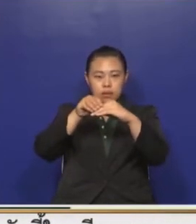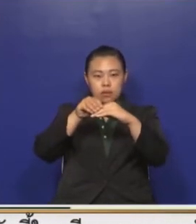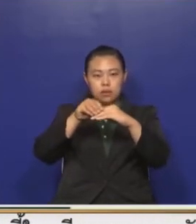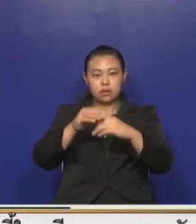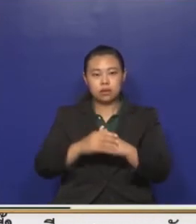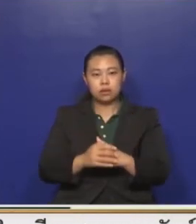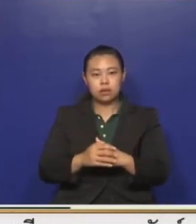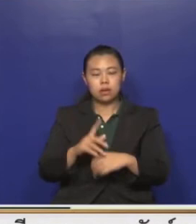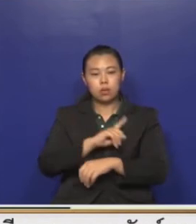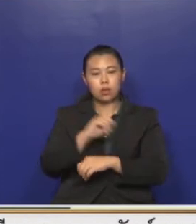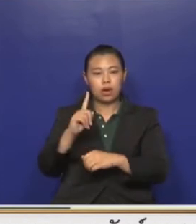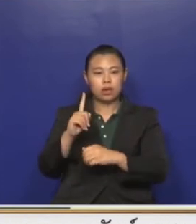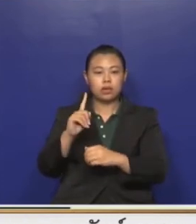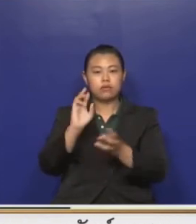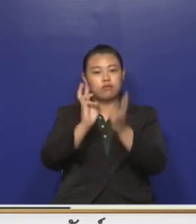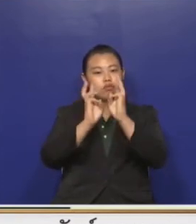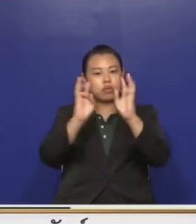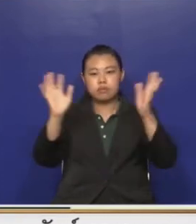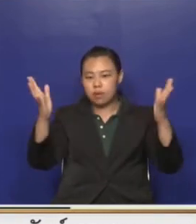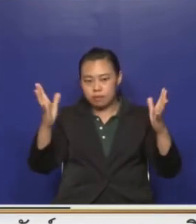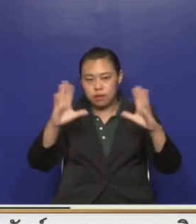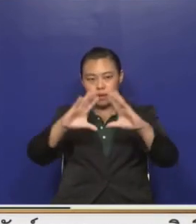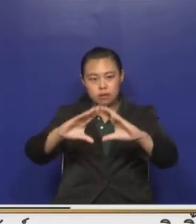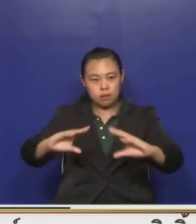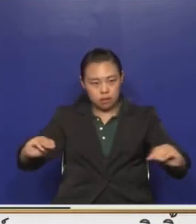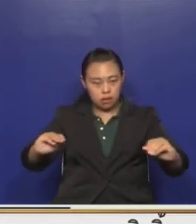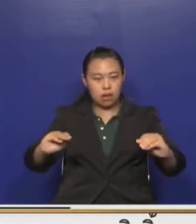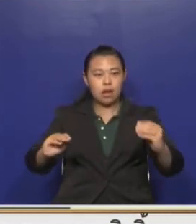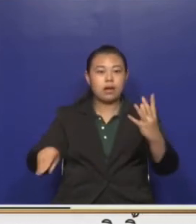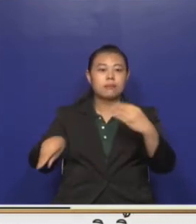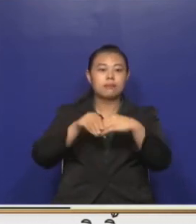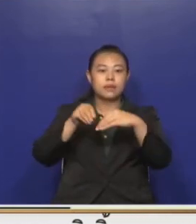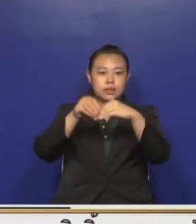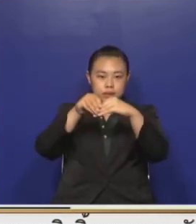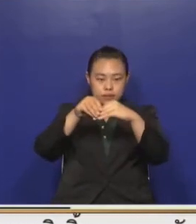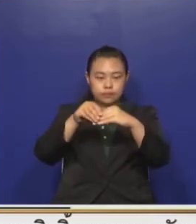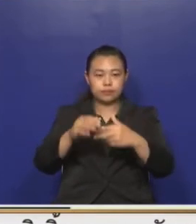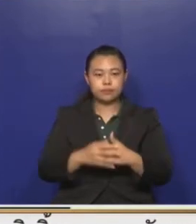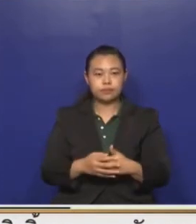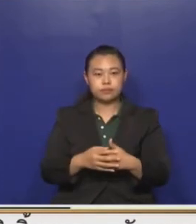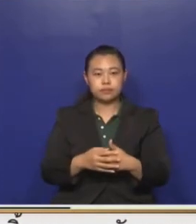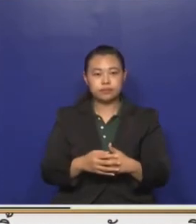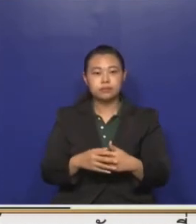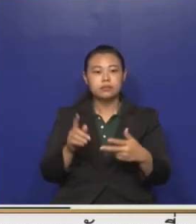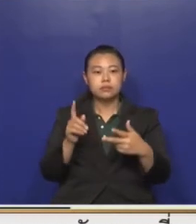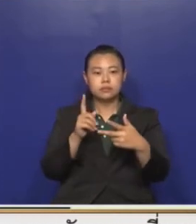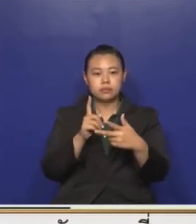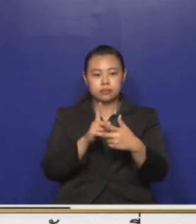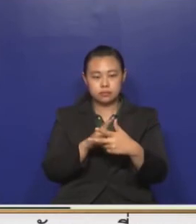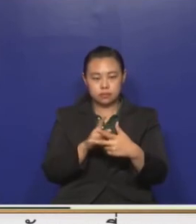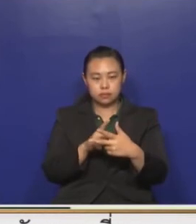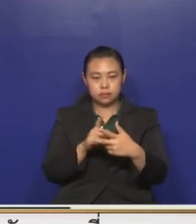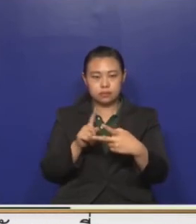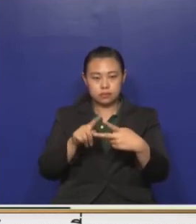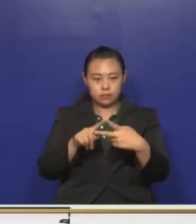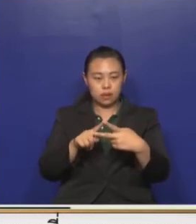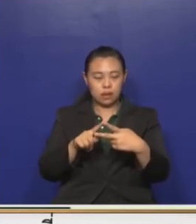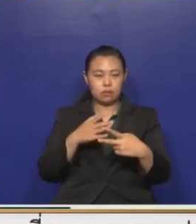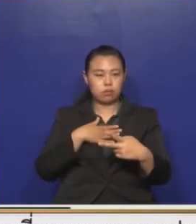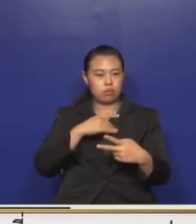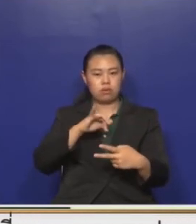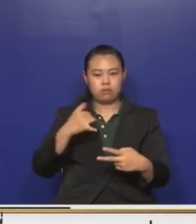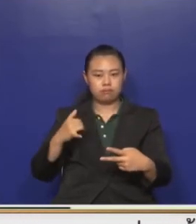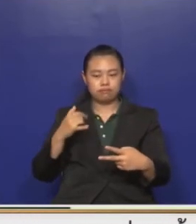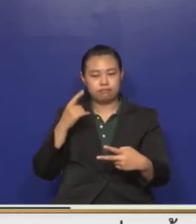ให้เพิ่มขึ้น etwasภาษาชาบาวัที่ไม่มี PM2-0 ให้เพิ่มขึ้นตรนี้ผมไมคอยแ่ใจครั่านเงฎวาม